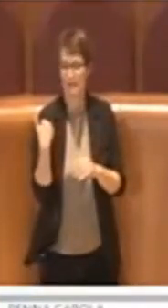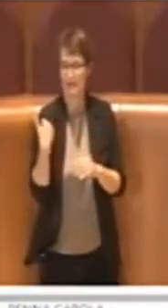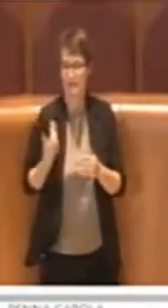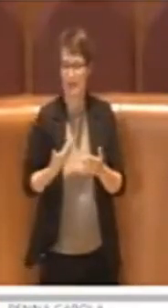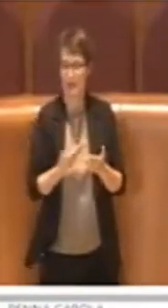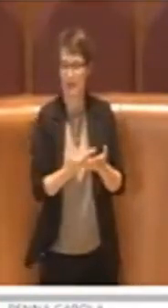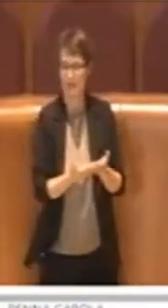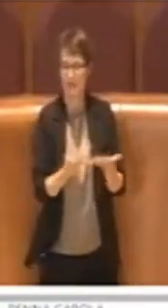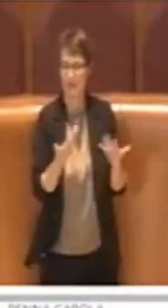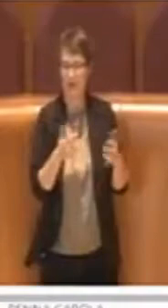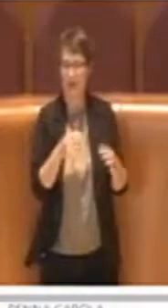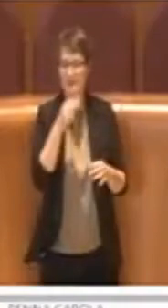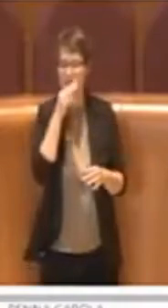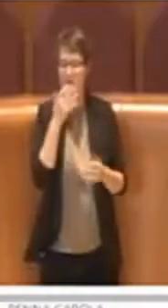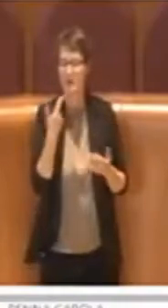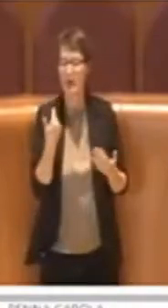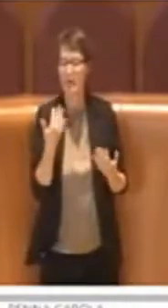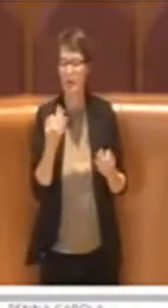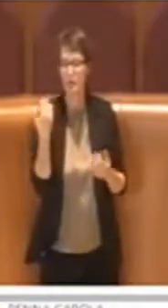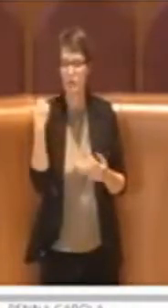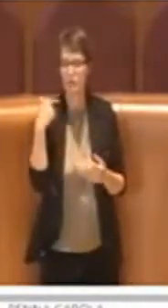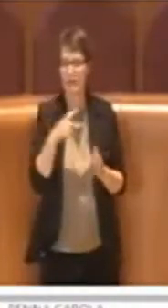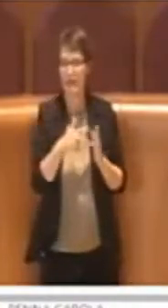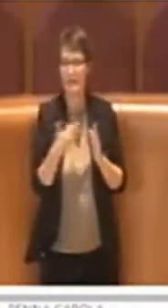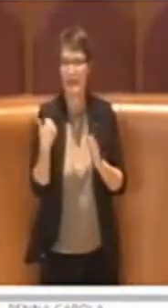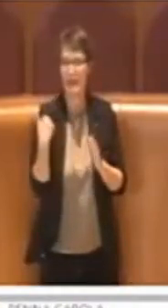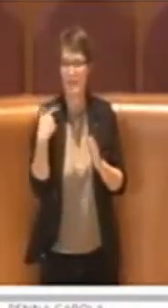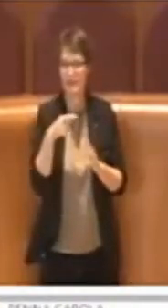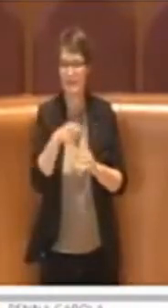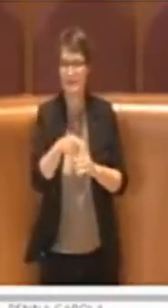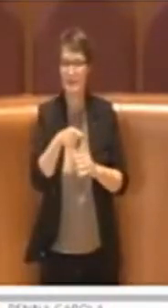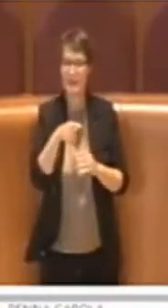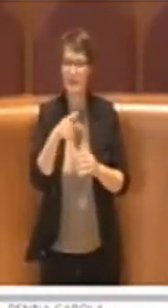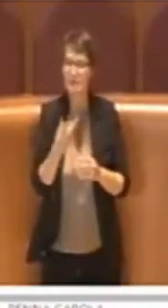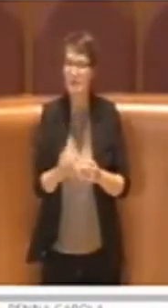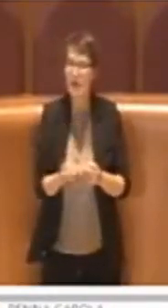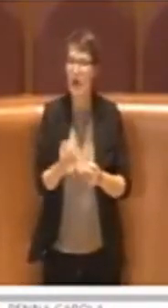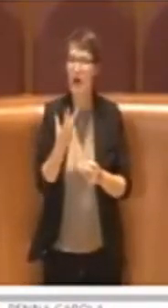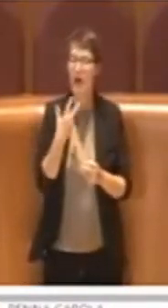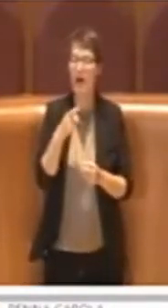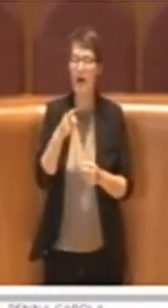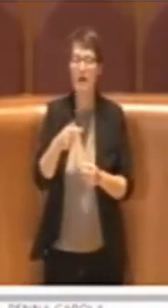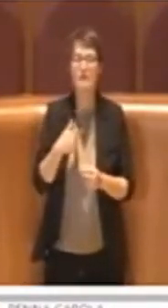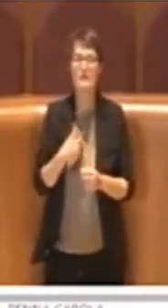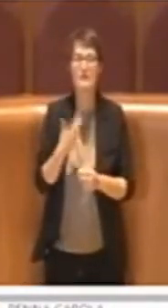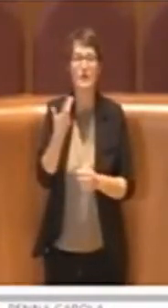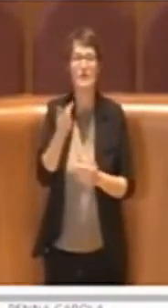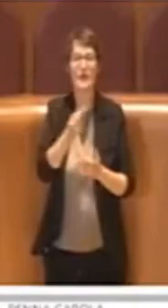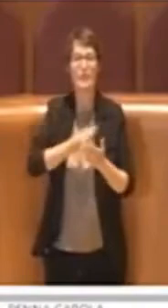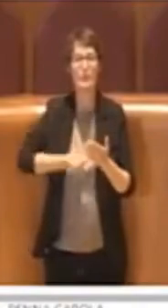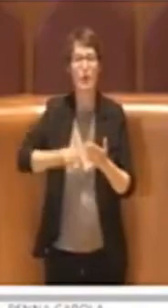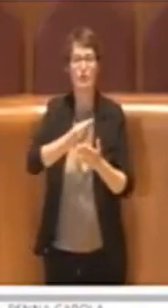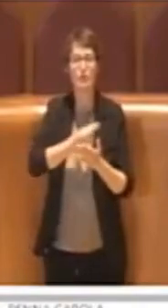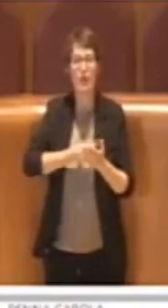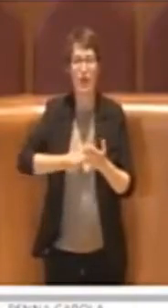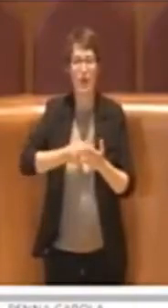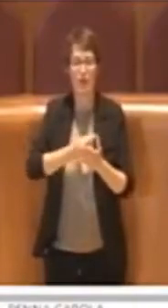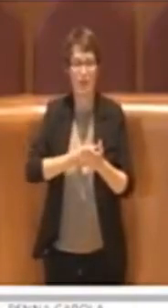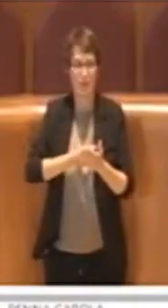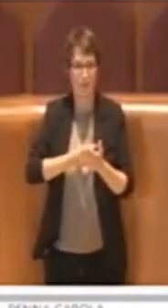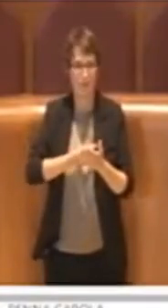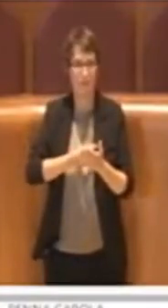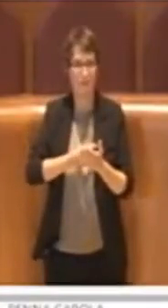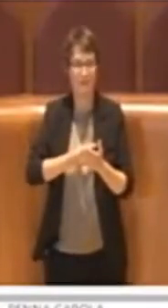felice notizia che i 3 progetti presentati dall'amministrazione capitolina, progetti di